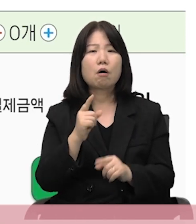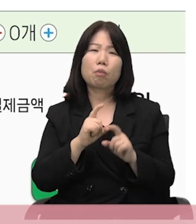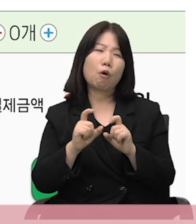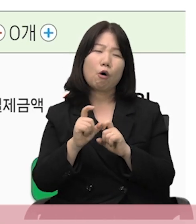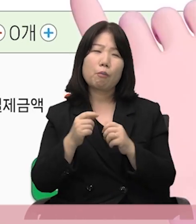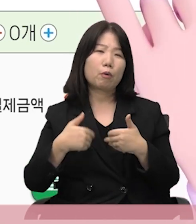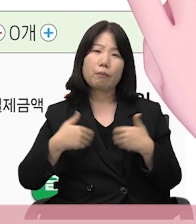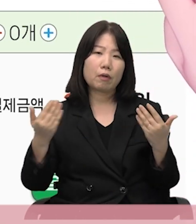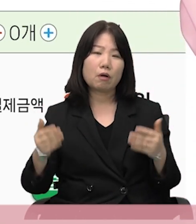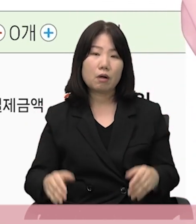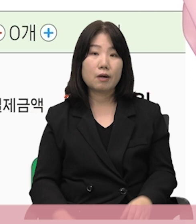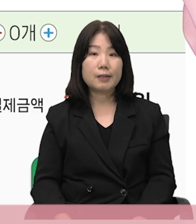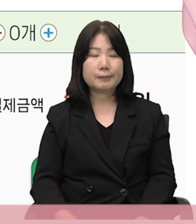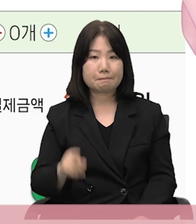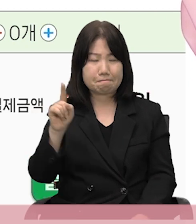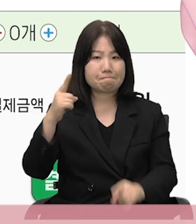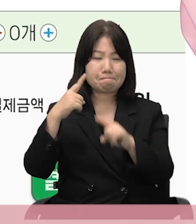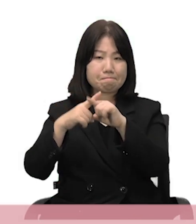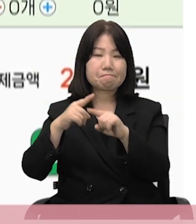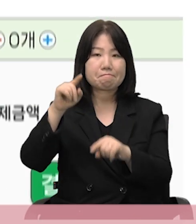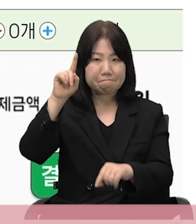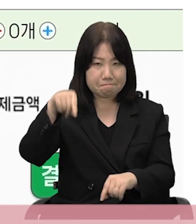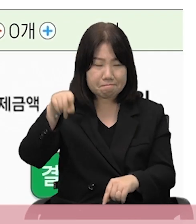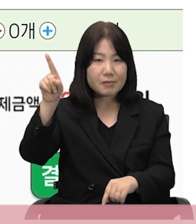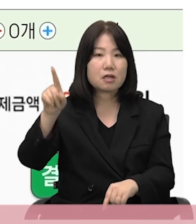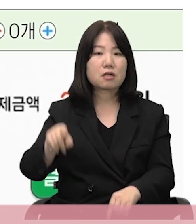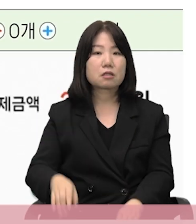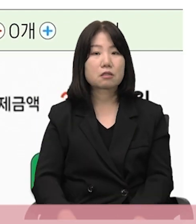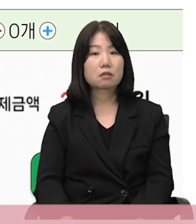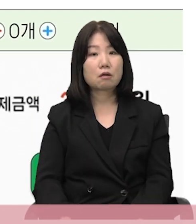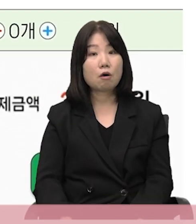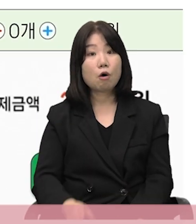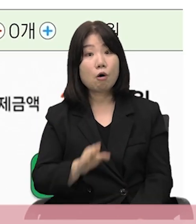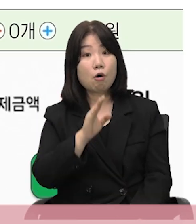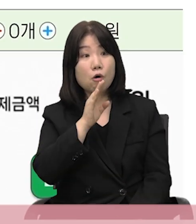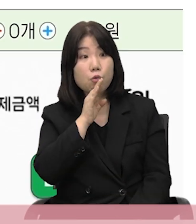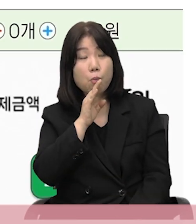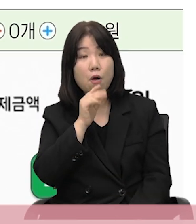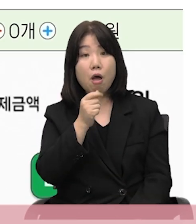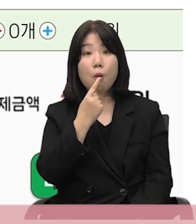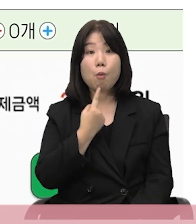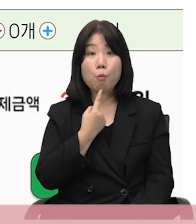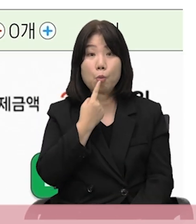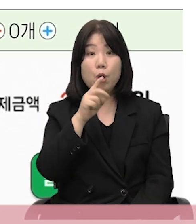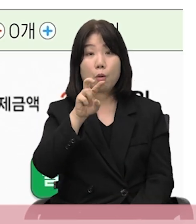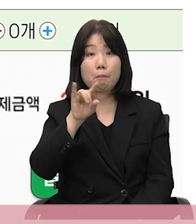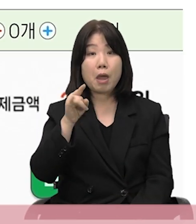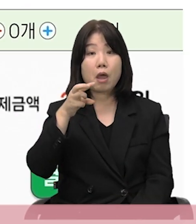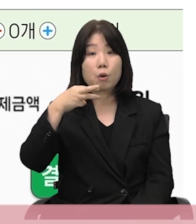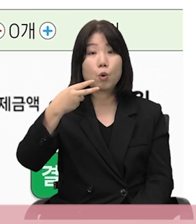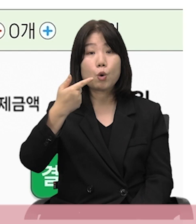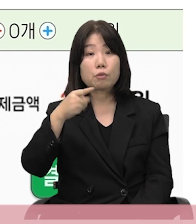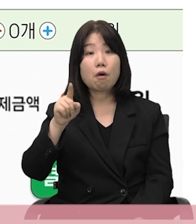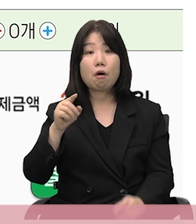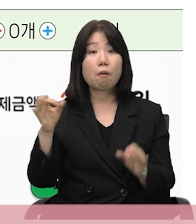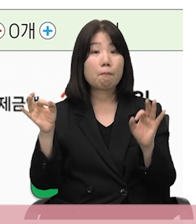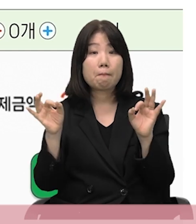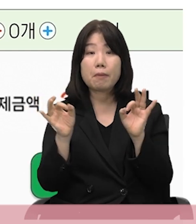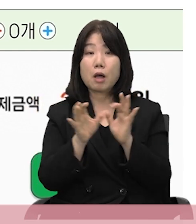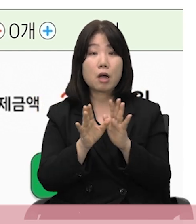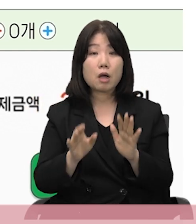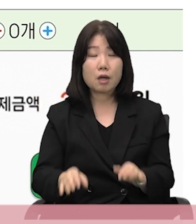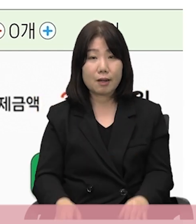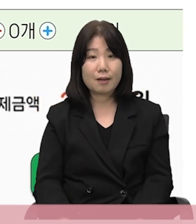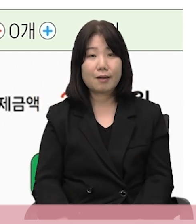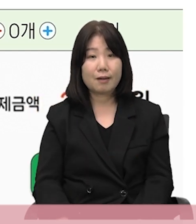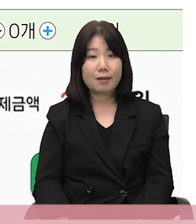같아요. 메로냐 삭제. 정말 메로냐가 삭제됐어요. 사고 싶은 걸 다 사지